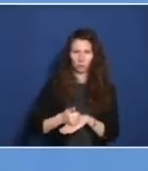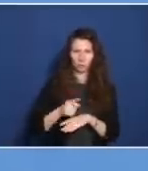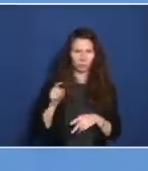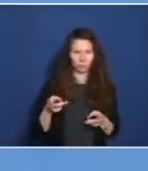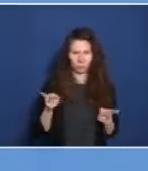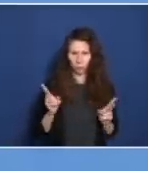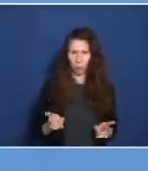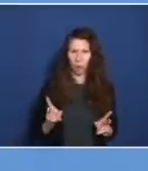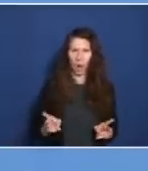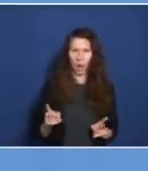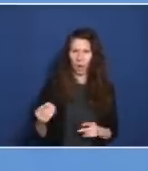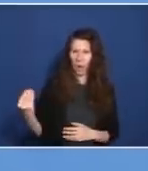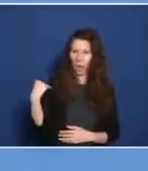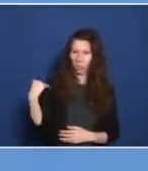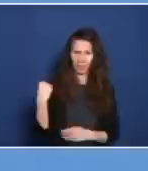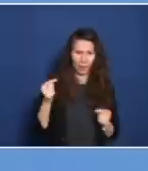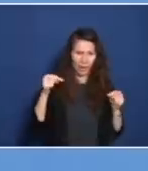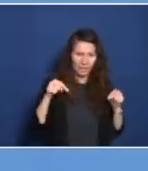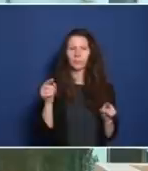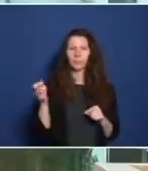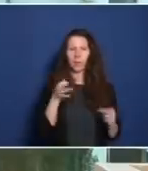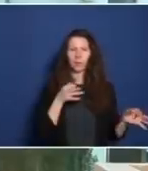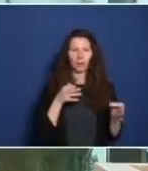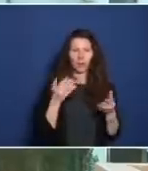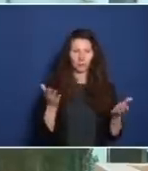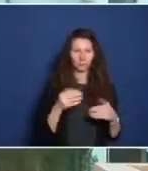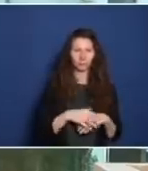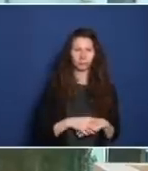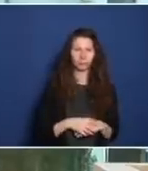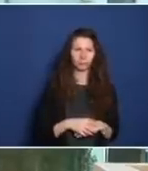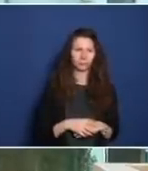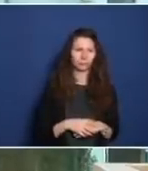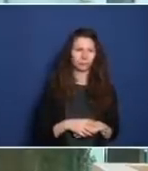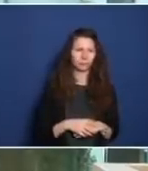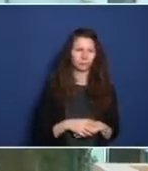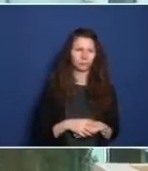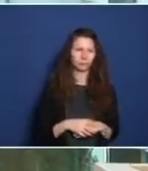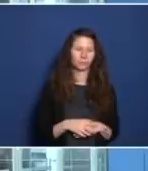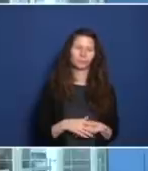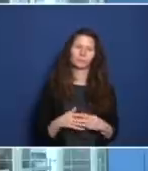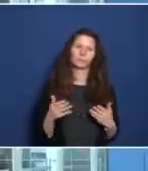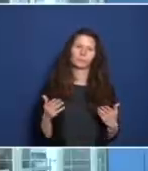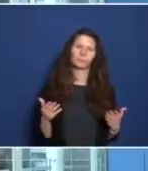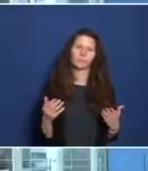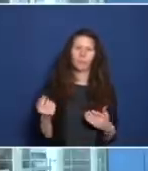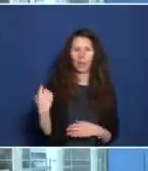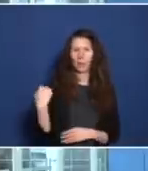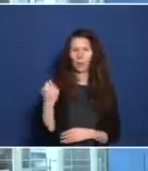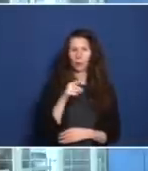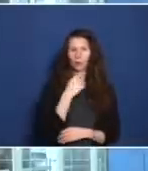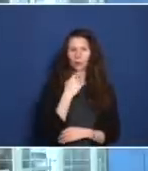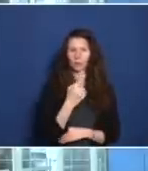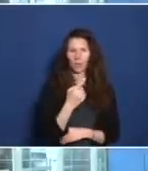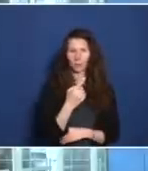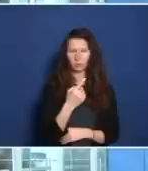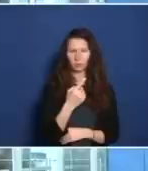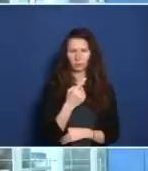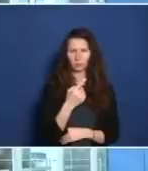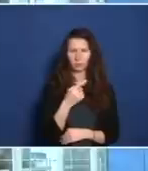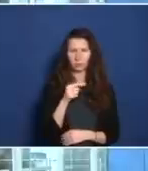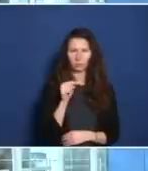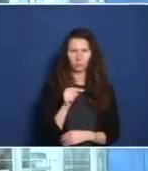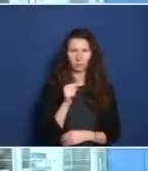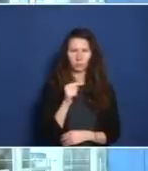normal ansprechbar, aber nicht in dieser Regierungspressekonferenz. Alles klar. Haben Sie denn, Sie haben gesagt, Sie wollen die Dialog haben mit